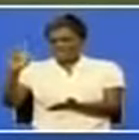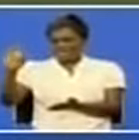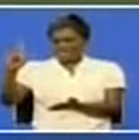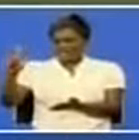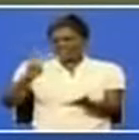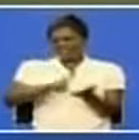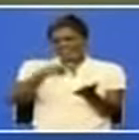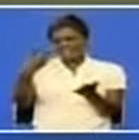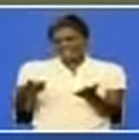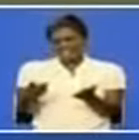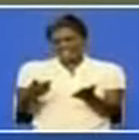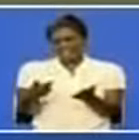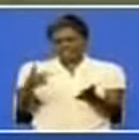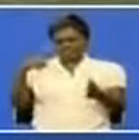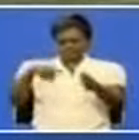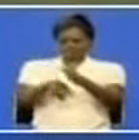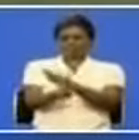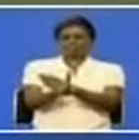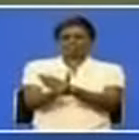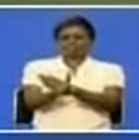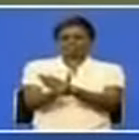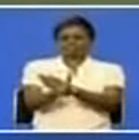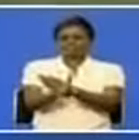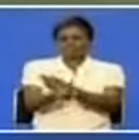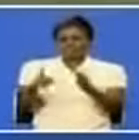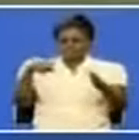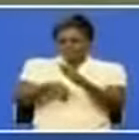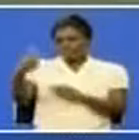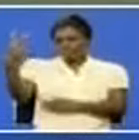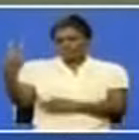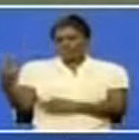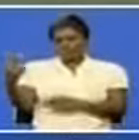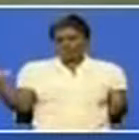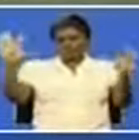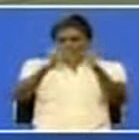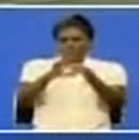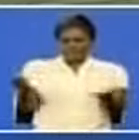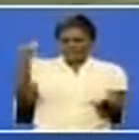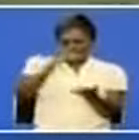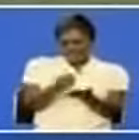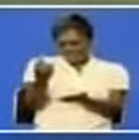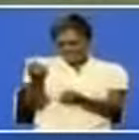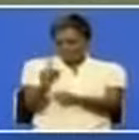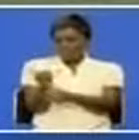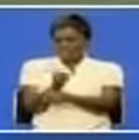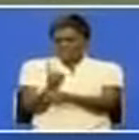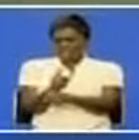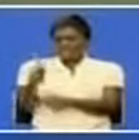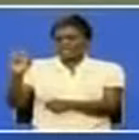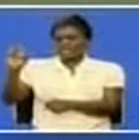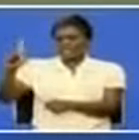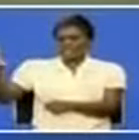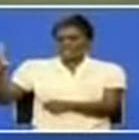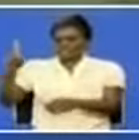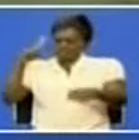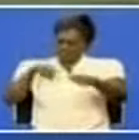lakini akashindwa kuunganisha cross ya Enoch Agwanda. Washambuliaji hao wawili wakaungana tena dakika chache baadaye ambapo Kelly